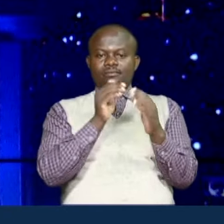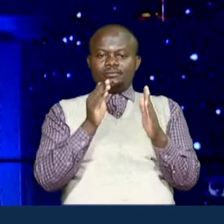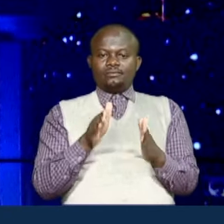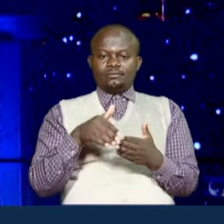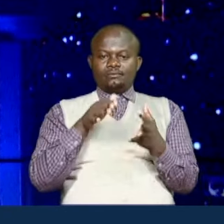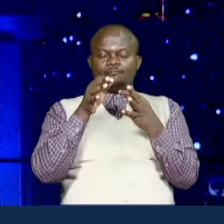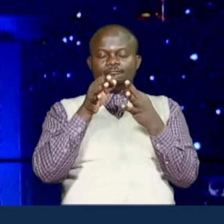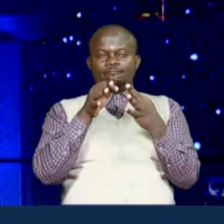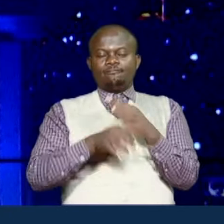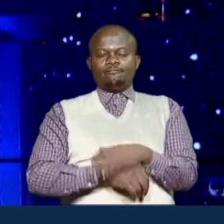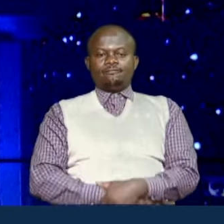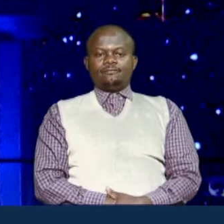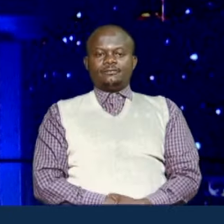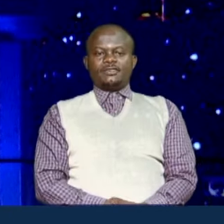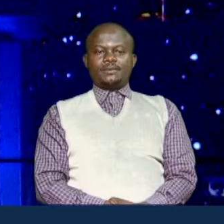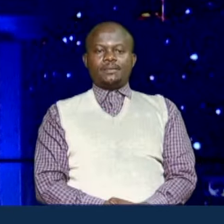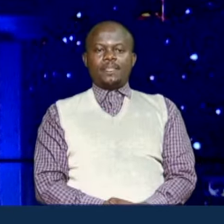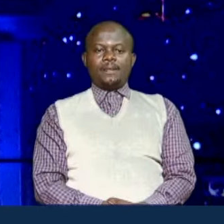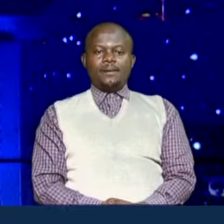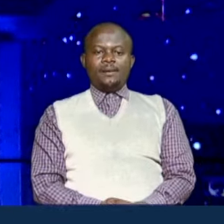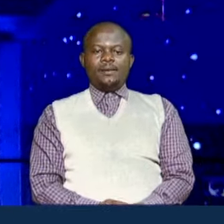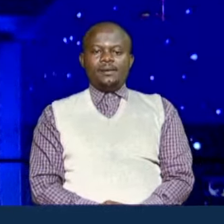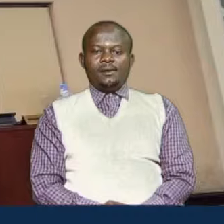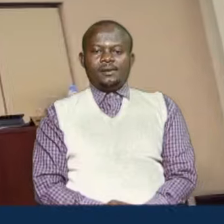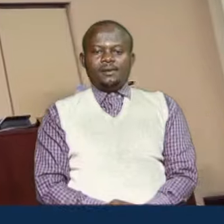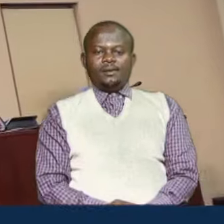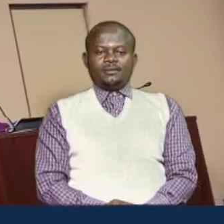tubibaze Kwizera John Patrick.